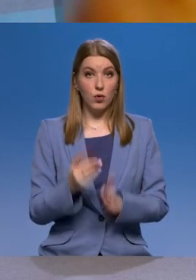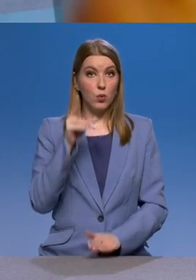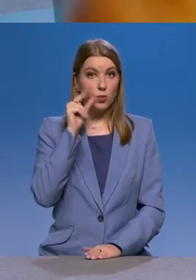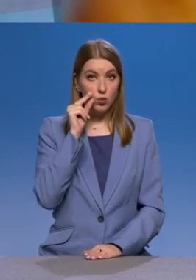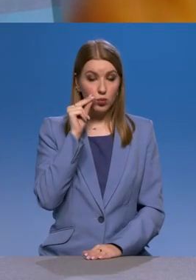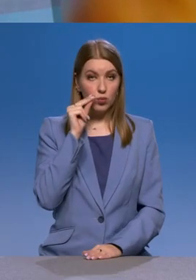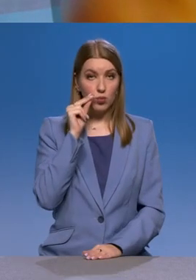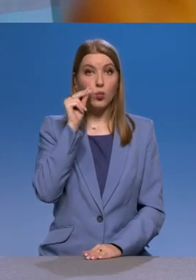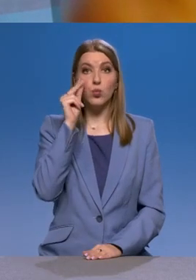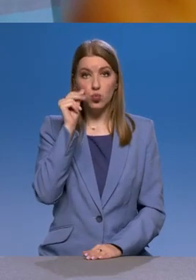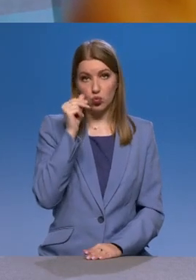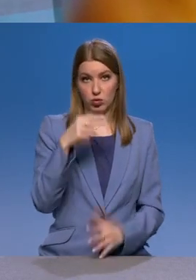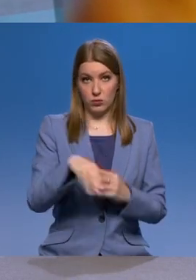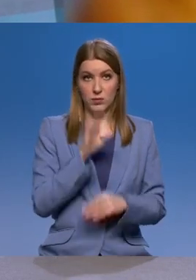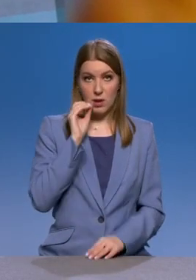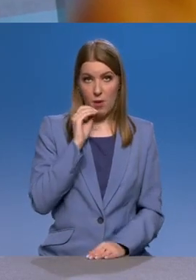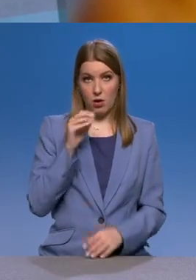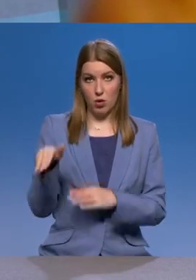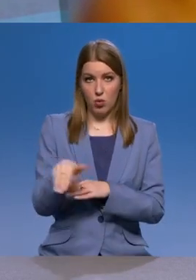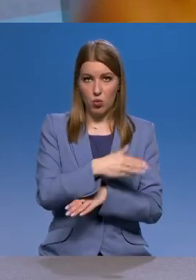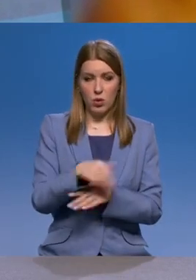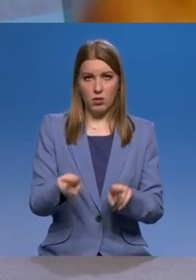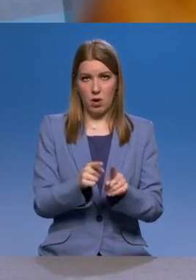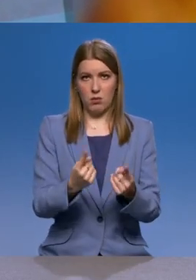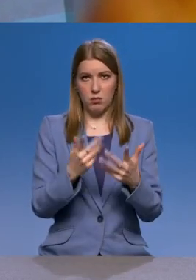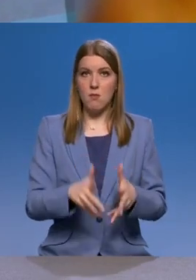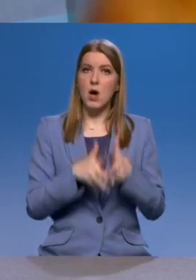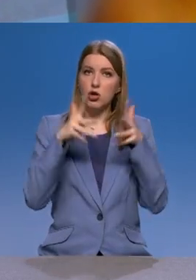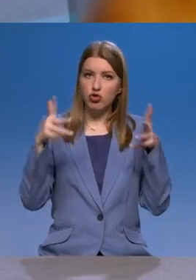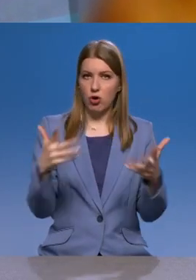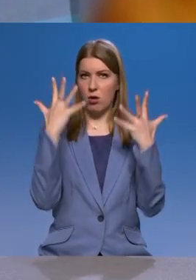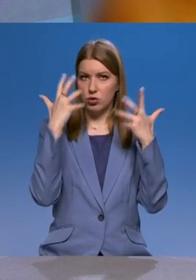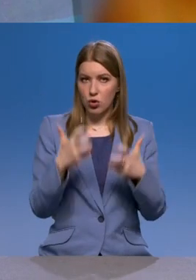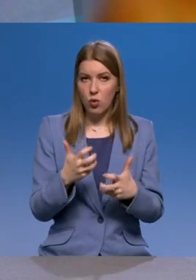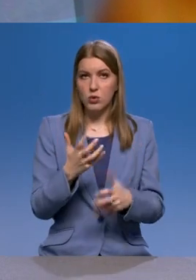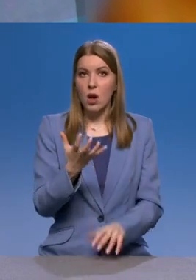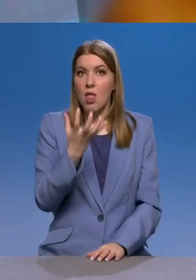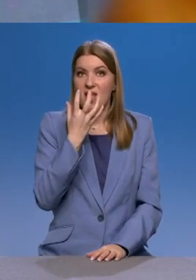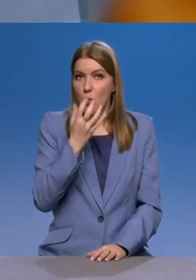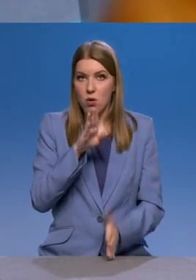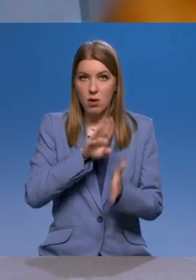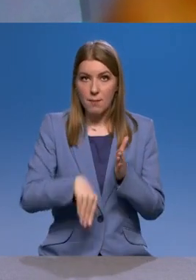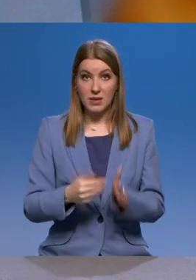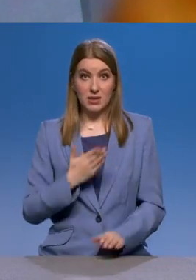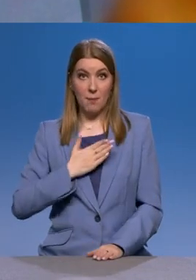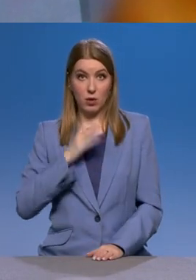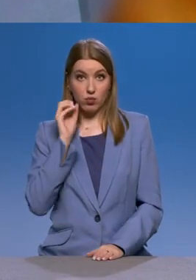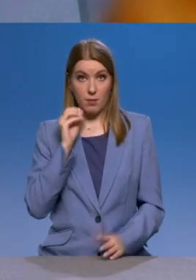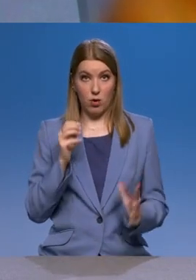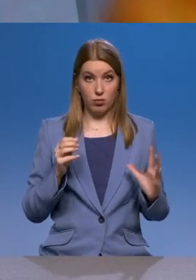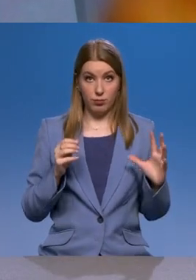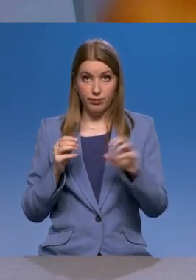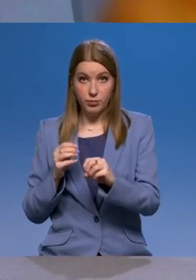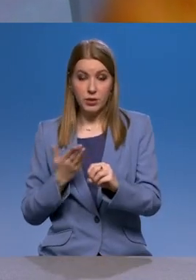собакой, очень большая собака, серьезная такая, без намордника, напала на мою собаку и на